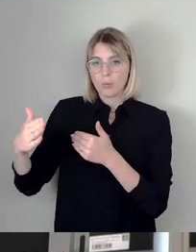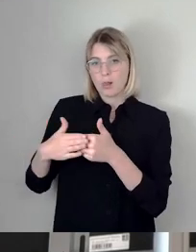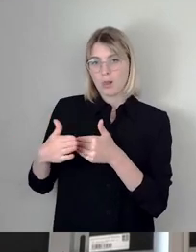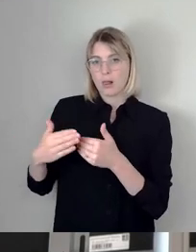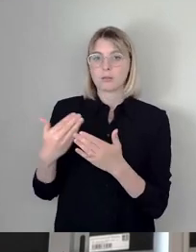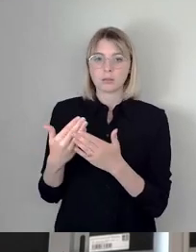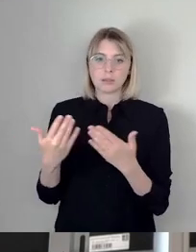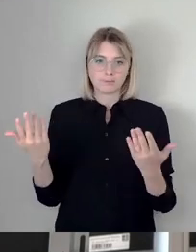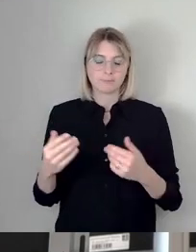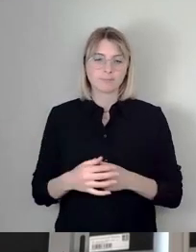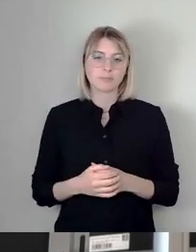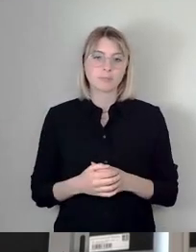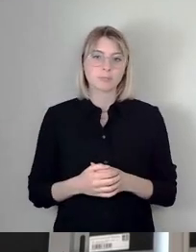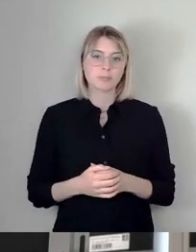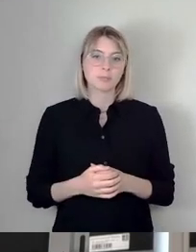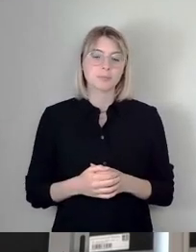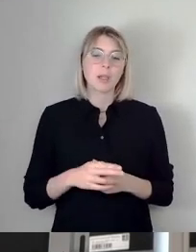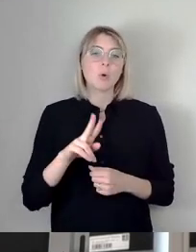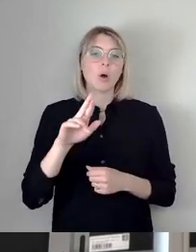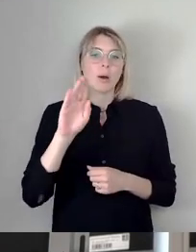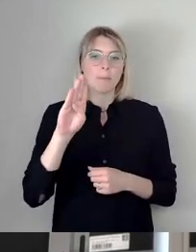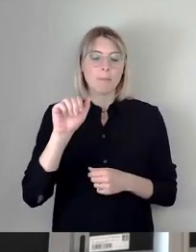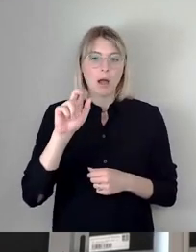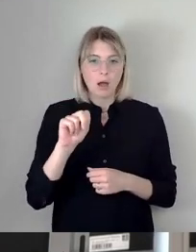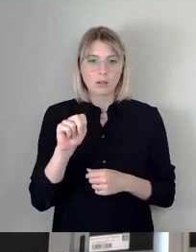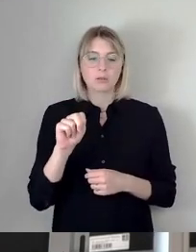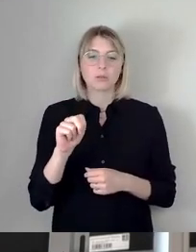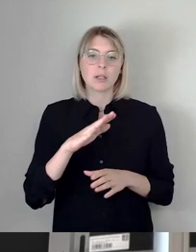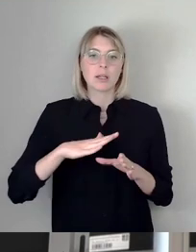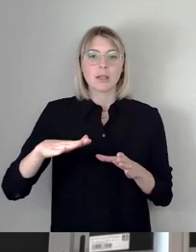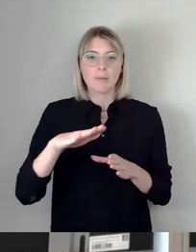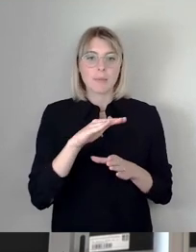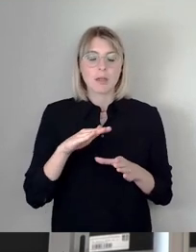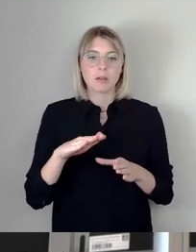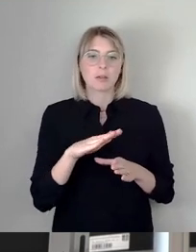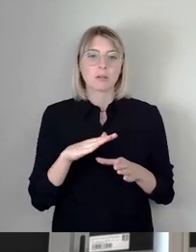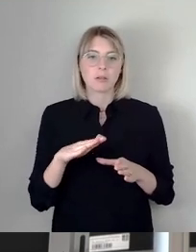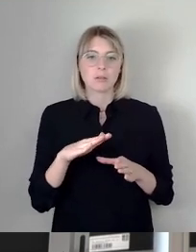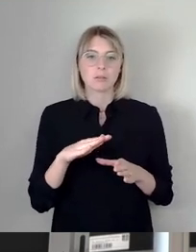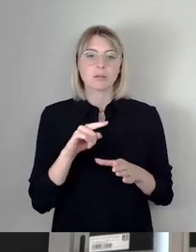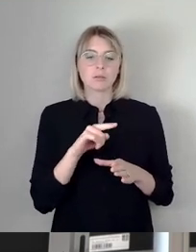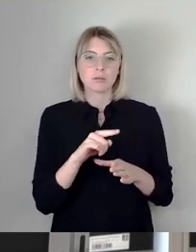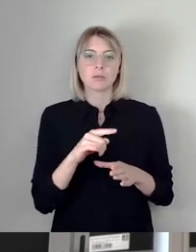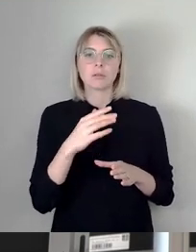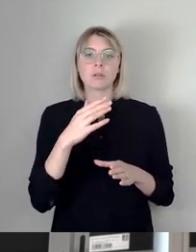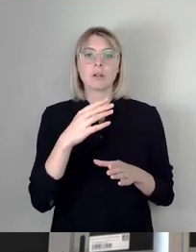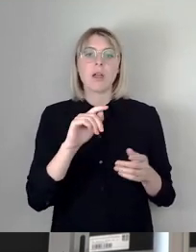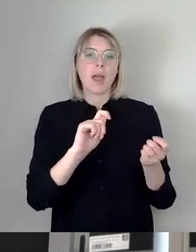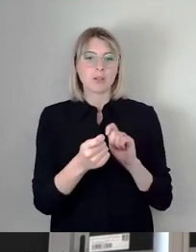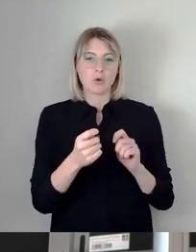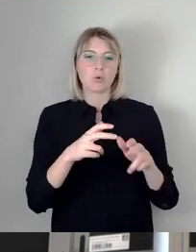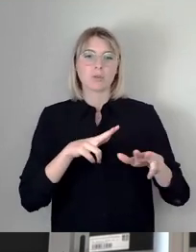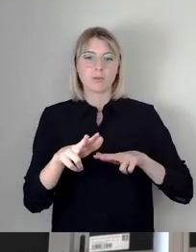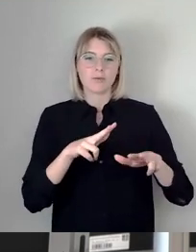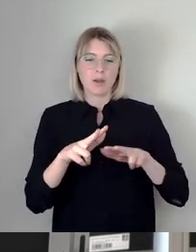als urbanes Gebiet ist die beabsichtigte oder aber auch die schon bestehende bauliche Nutzung. Natürlich bedeutet ein Änderungsverfahren für die Mitarbeiter im